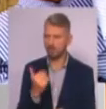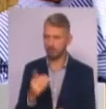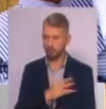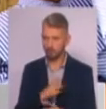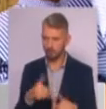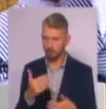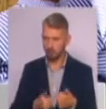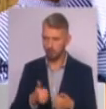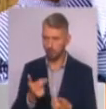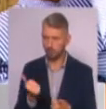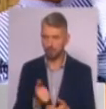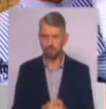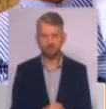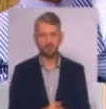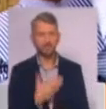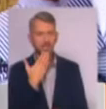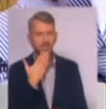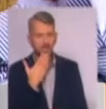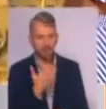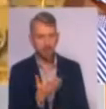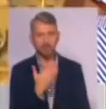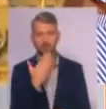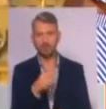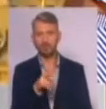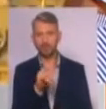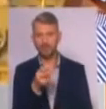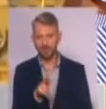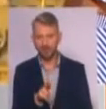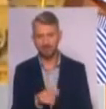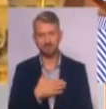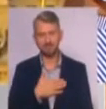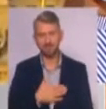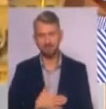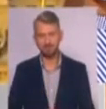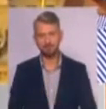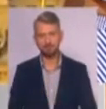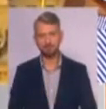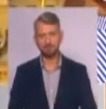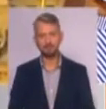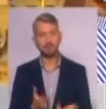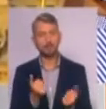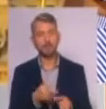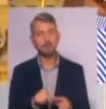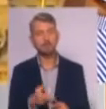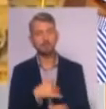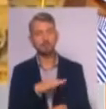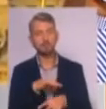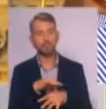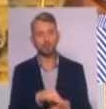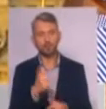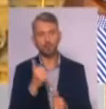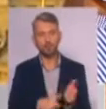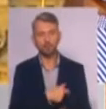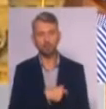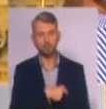ініціативу конкурс, так? Дякую, дякую, Лілія. Приємно. Так, це ми проводили, кожний